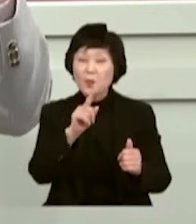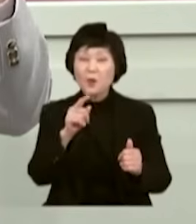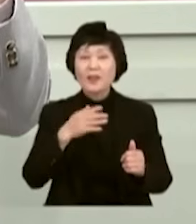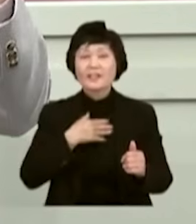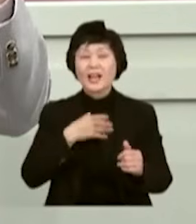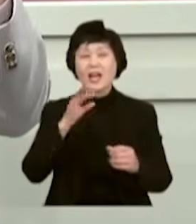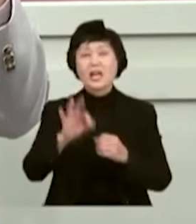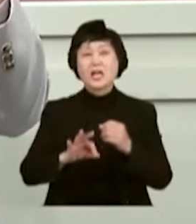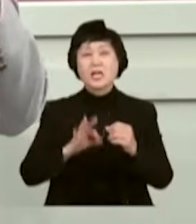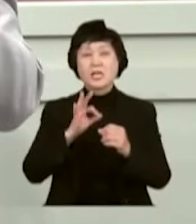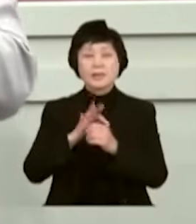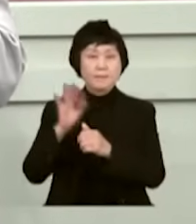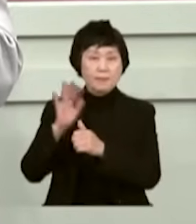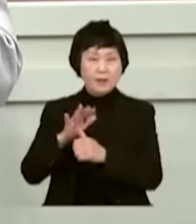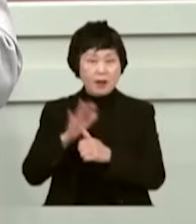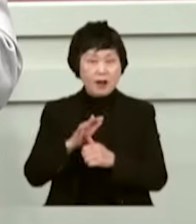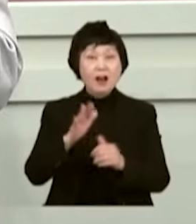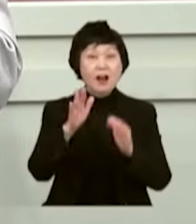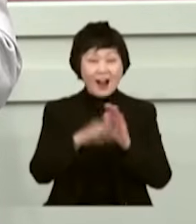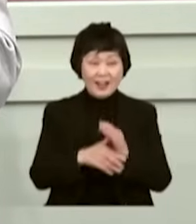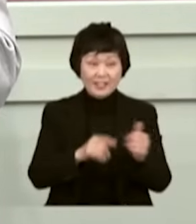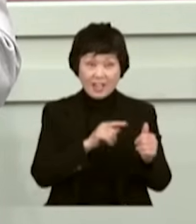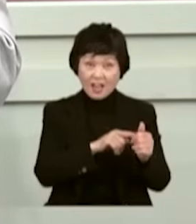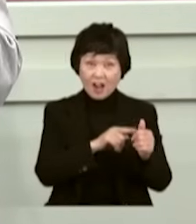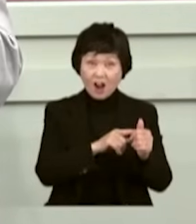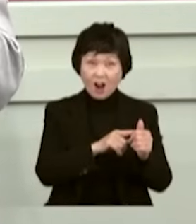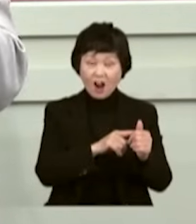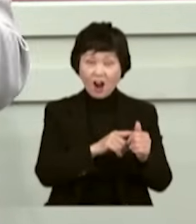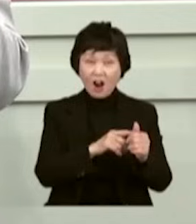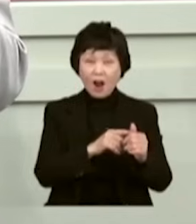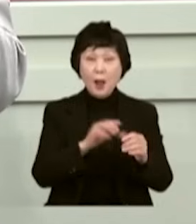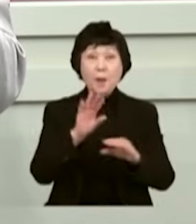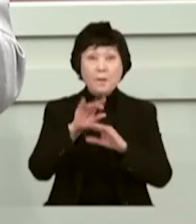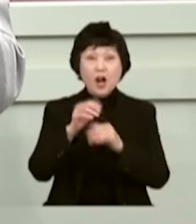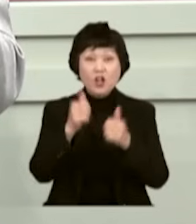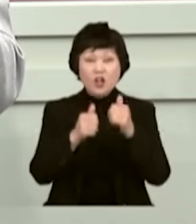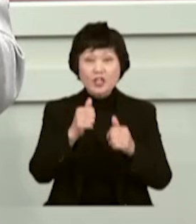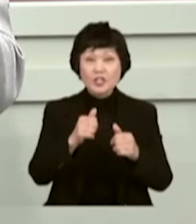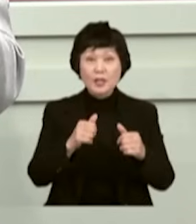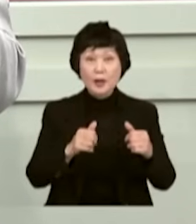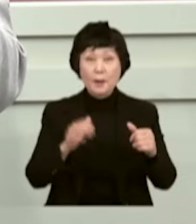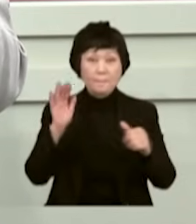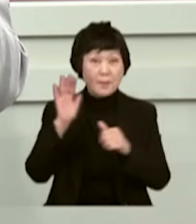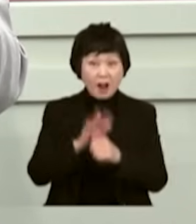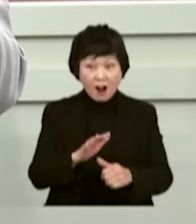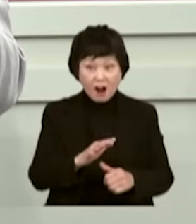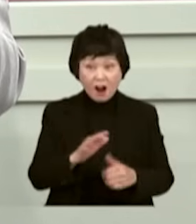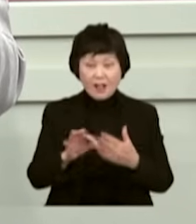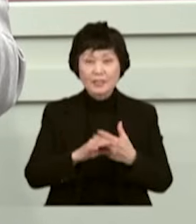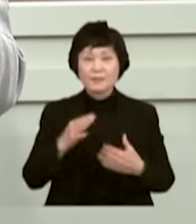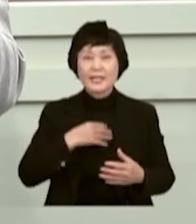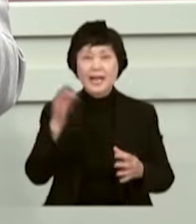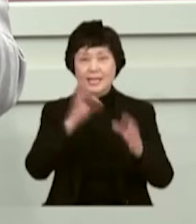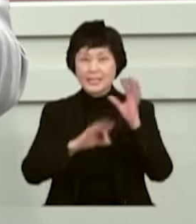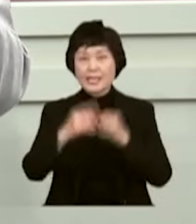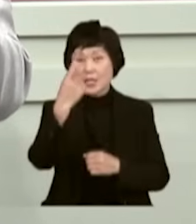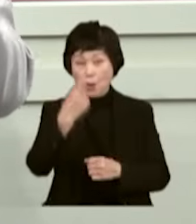10년 재수할 때 네, 떨어지면 날 찾아와요. 근데 어느 날 떨어지고